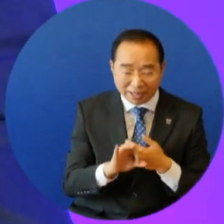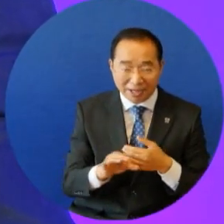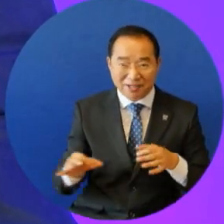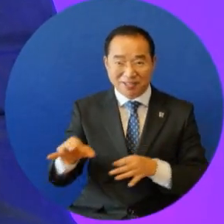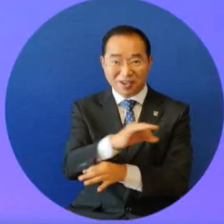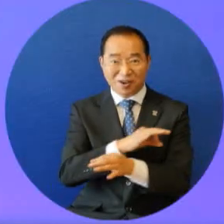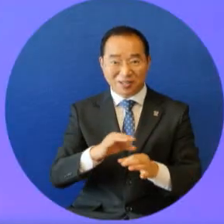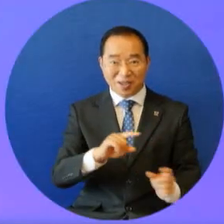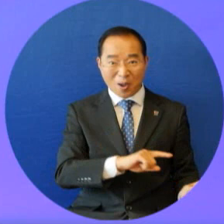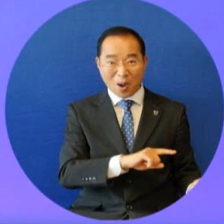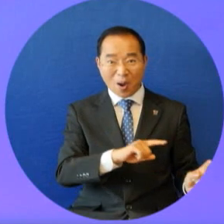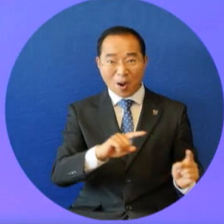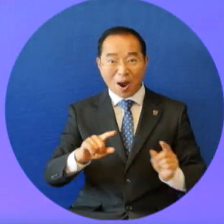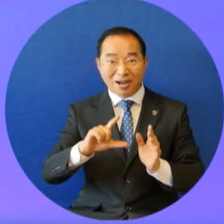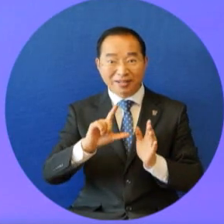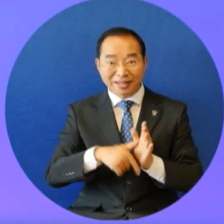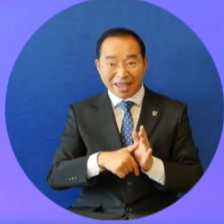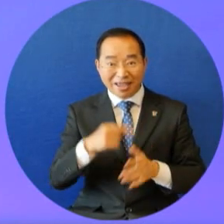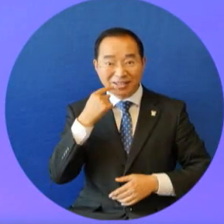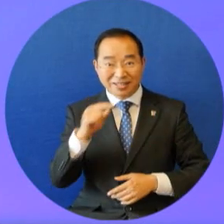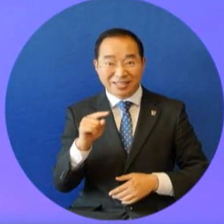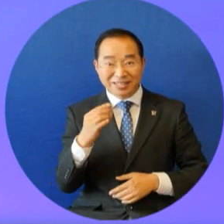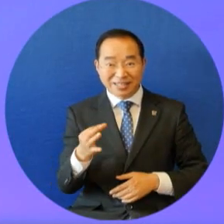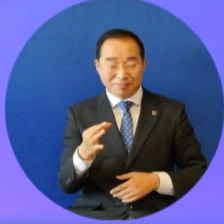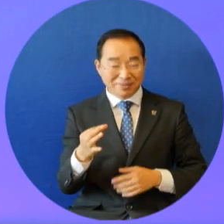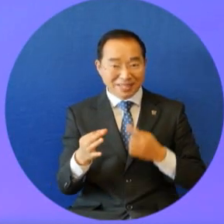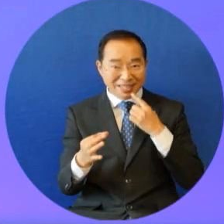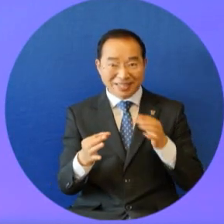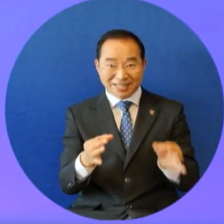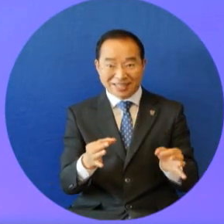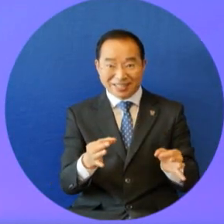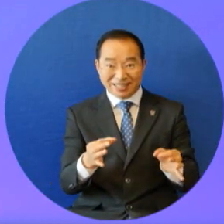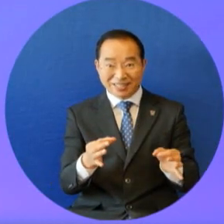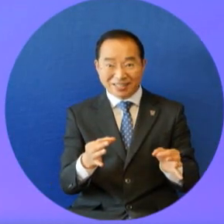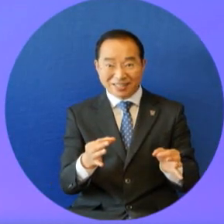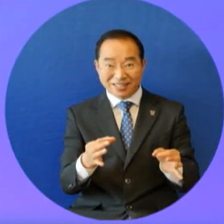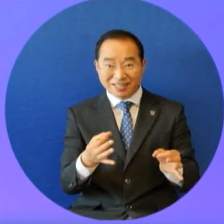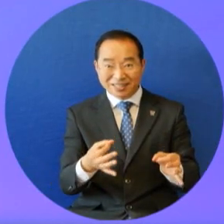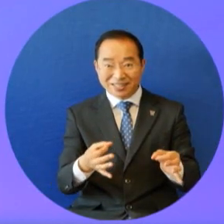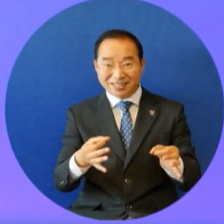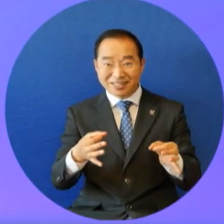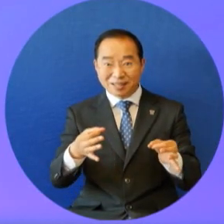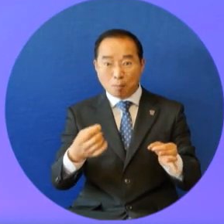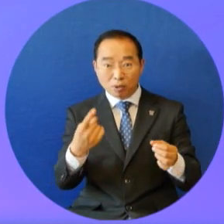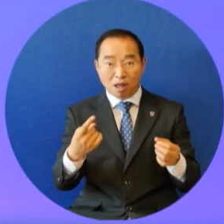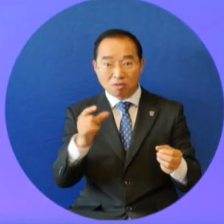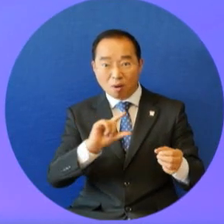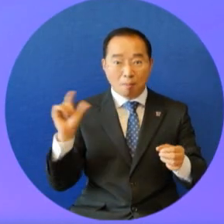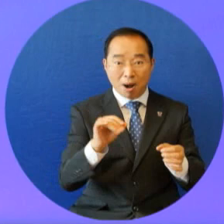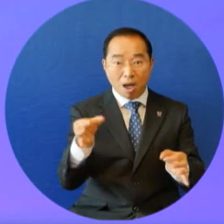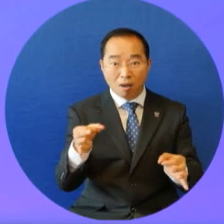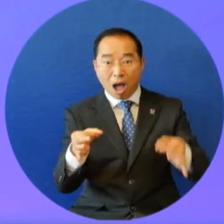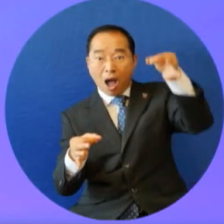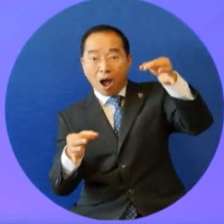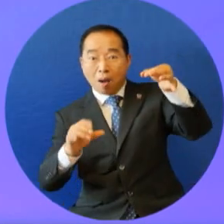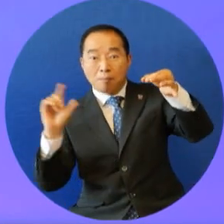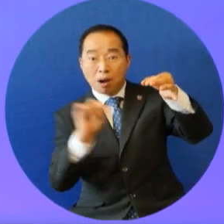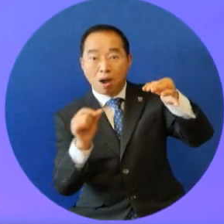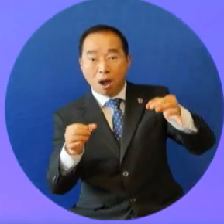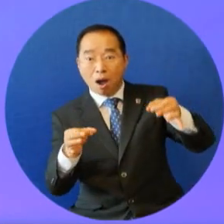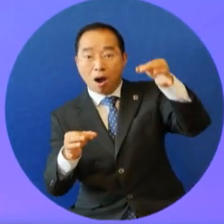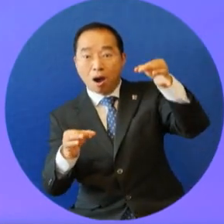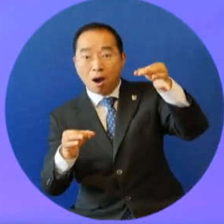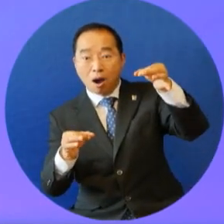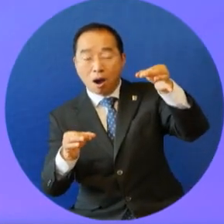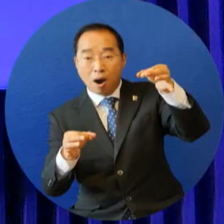현상은 경기가 회복될 적에는 금값이 올라가는 속도보다 은값이 올라가는 속도가